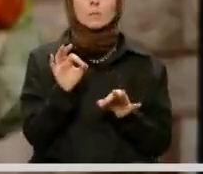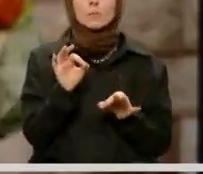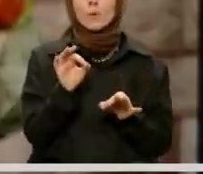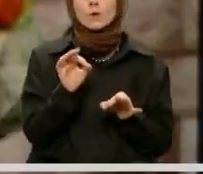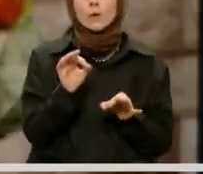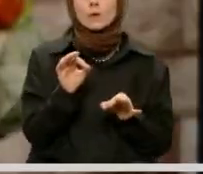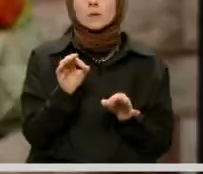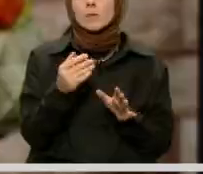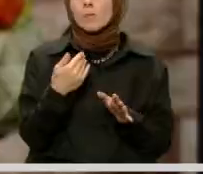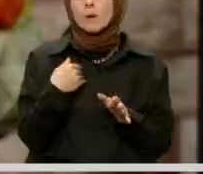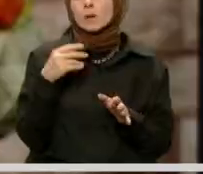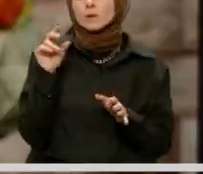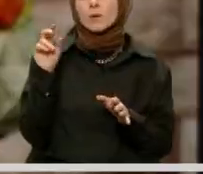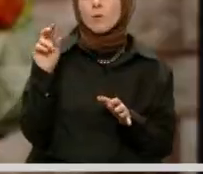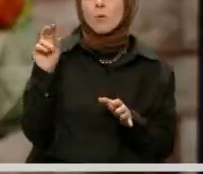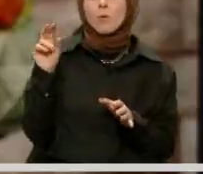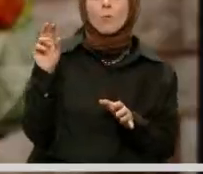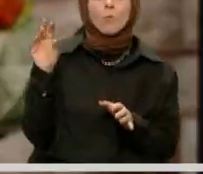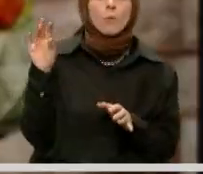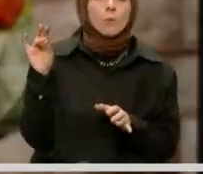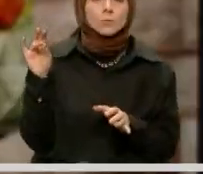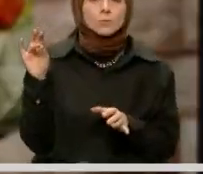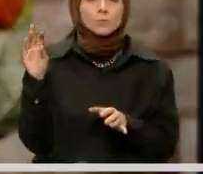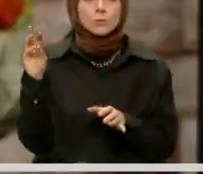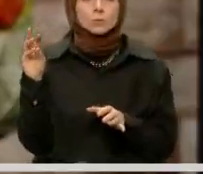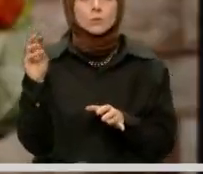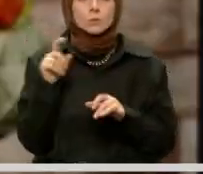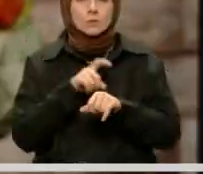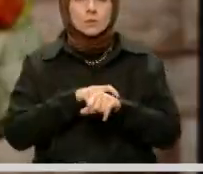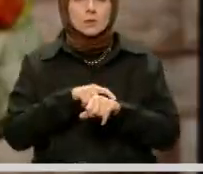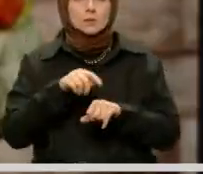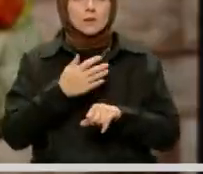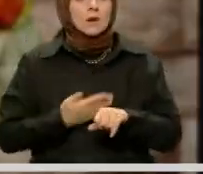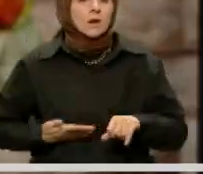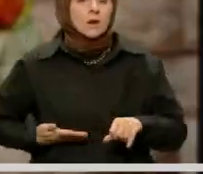13-14 saat aç kalıyorum. O belki günlerce bu şekilde aç susuz kalıyor diyerek